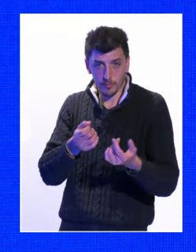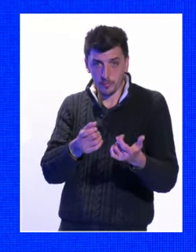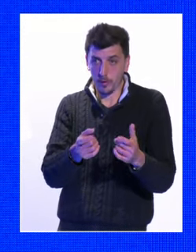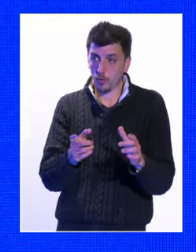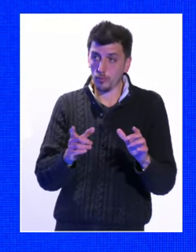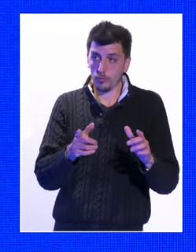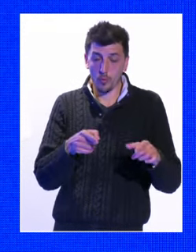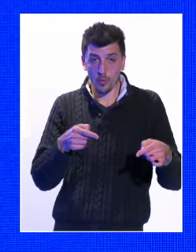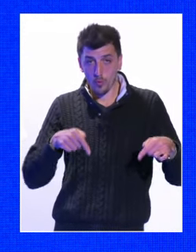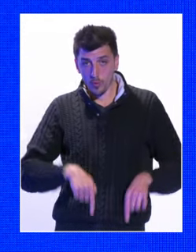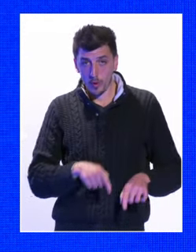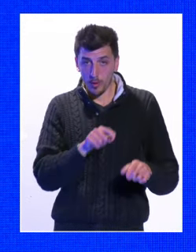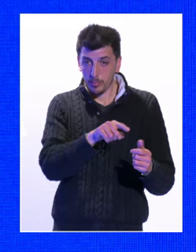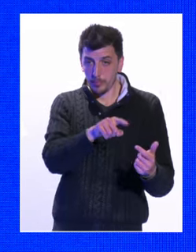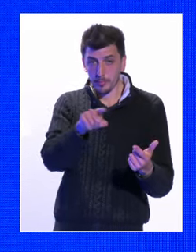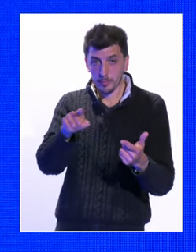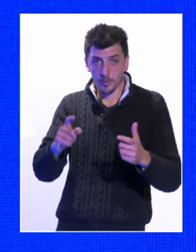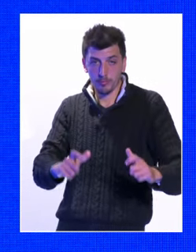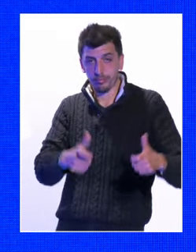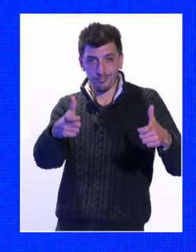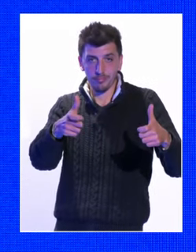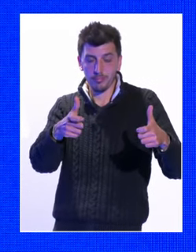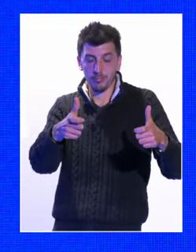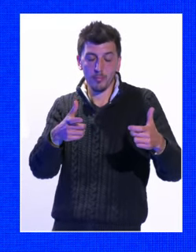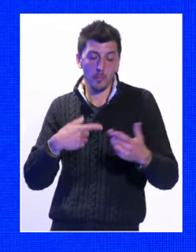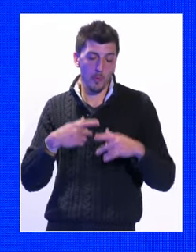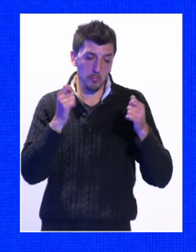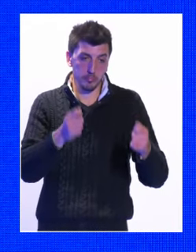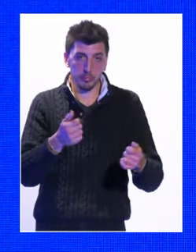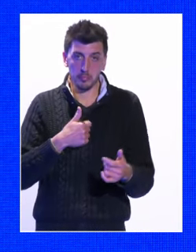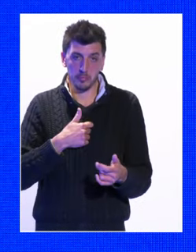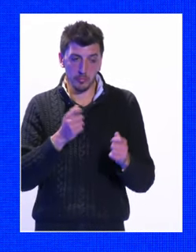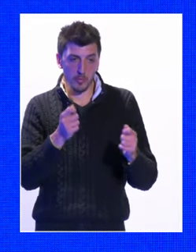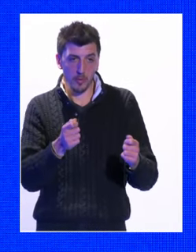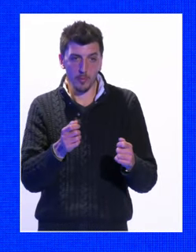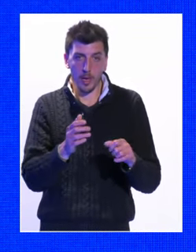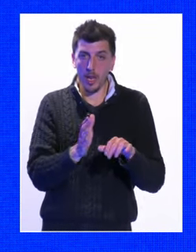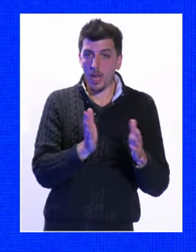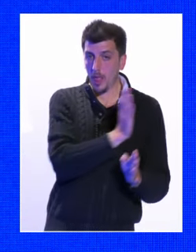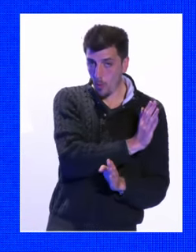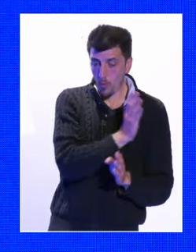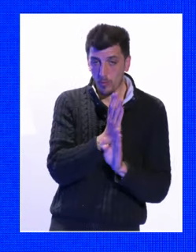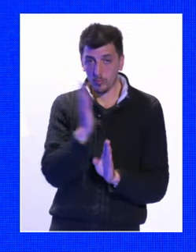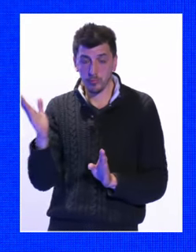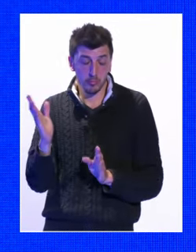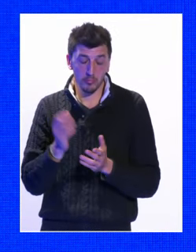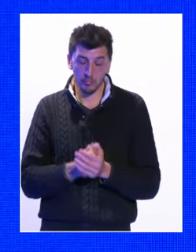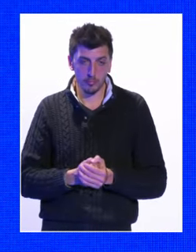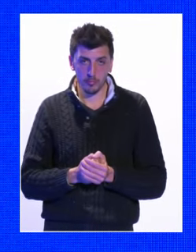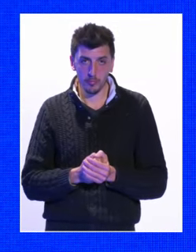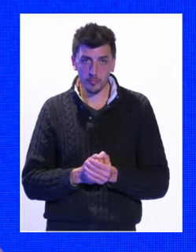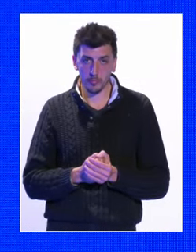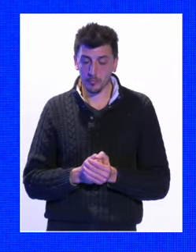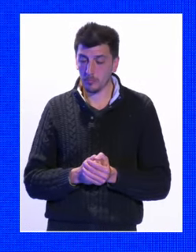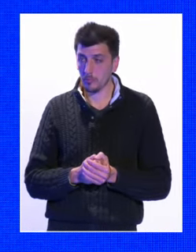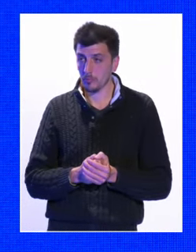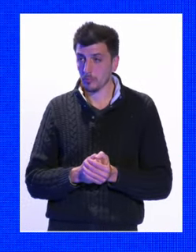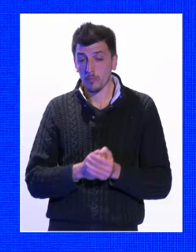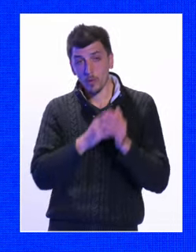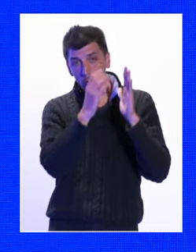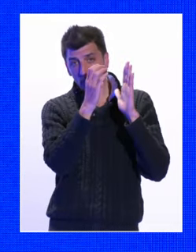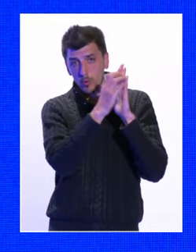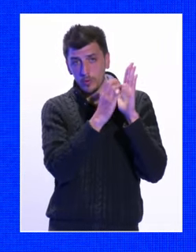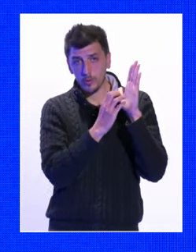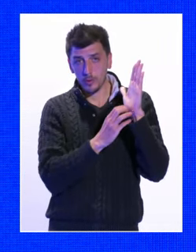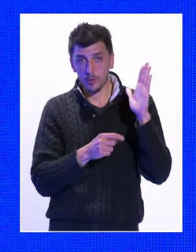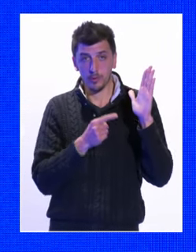gouvernements que j'appellerais latéraux, d'un côté ou de l'autre. Et comme la Constitution fait obligation